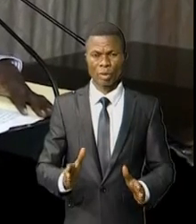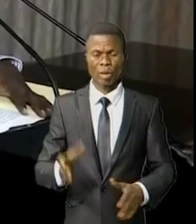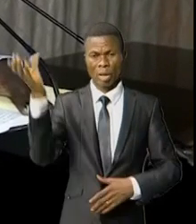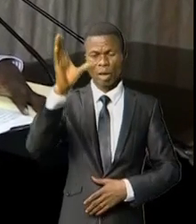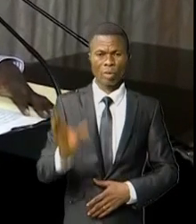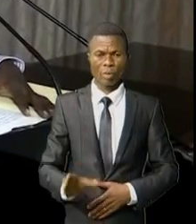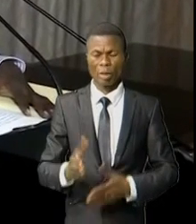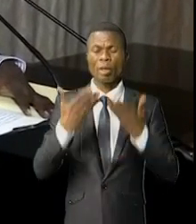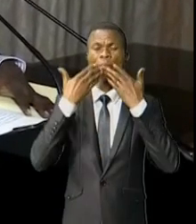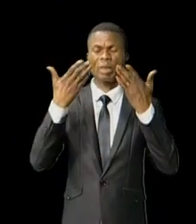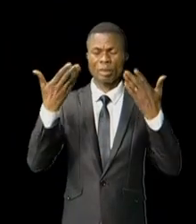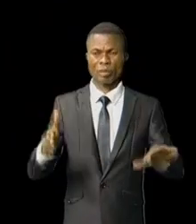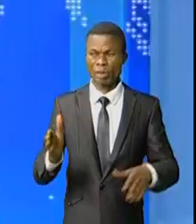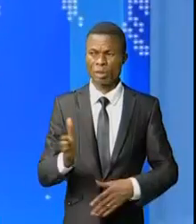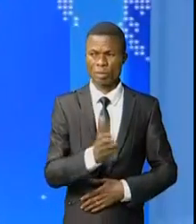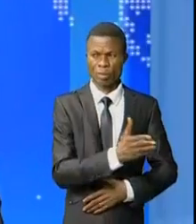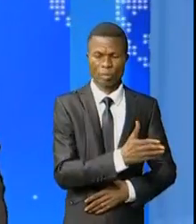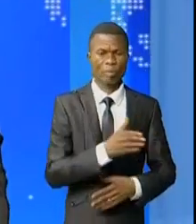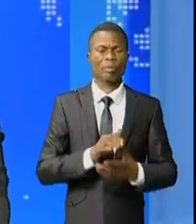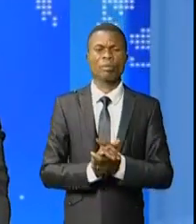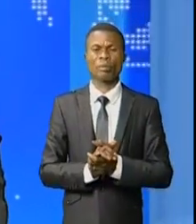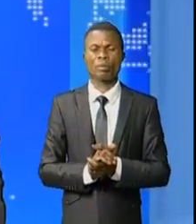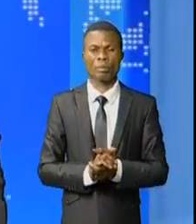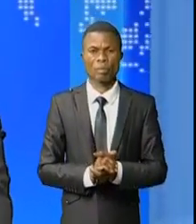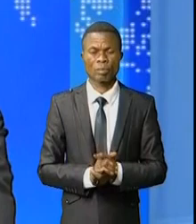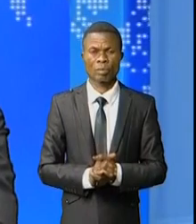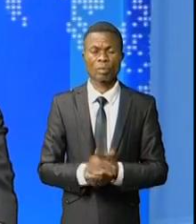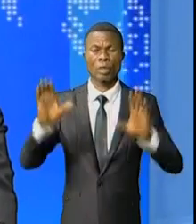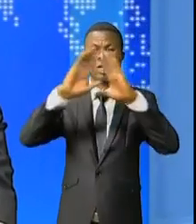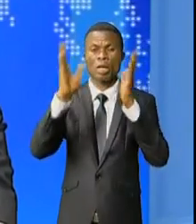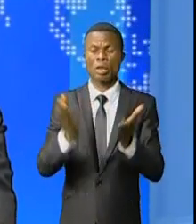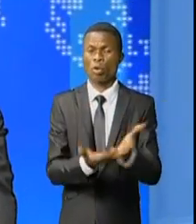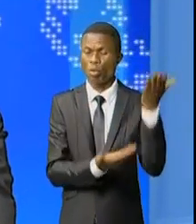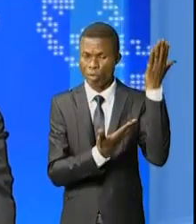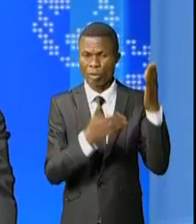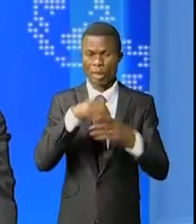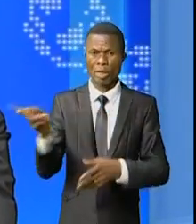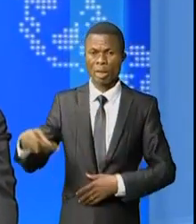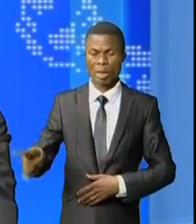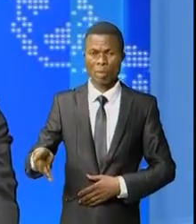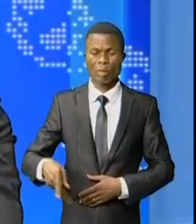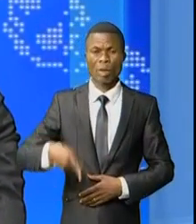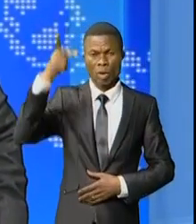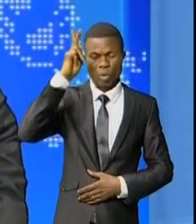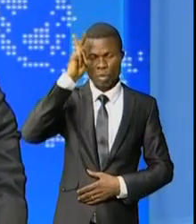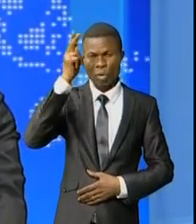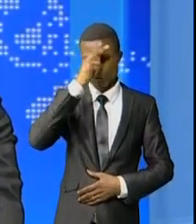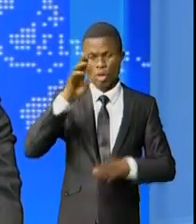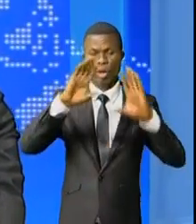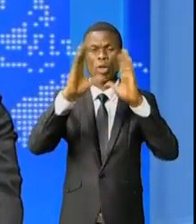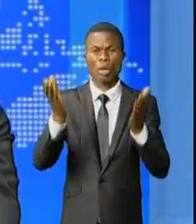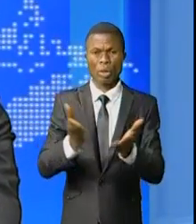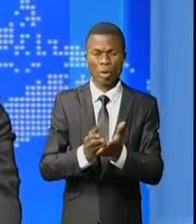central, je vous remercie. Elle est l'une des communautés importantes dans la province du Haut-Katanga, la